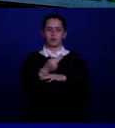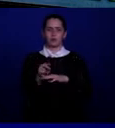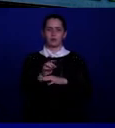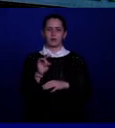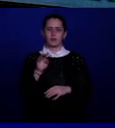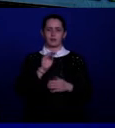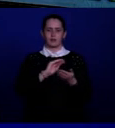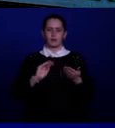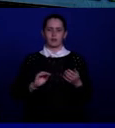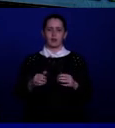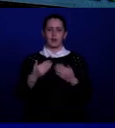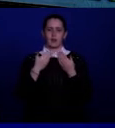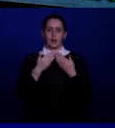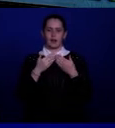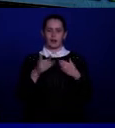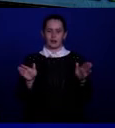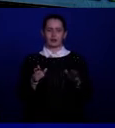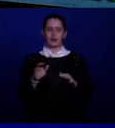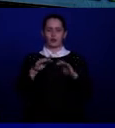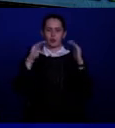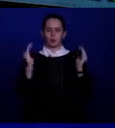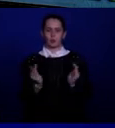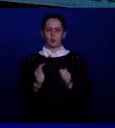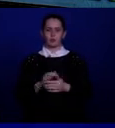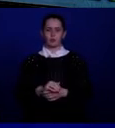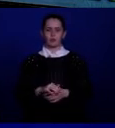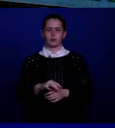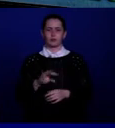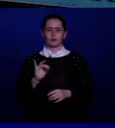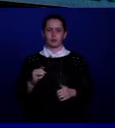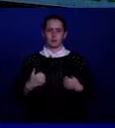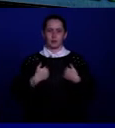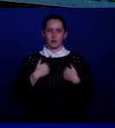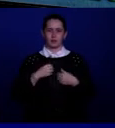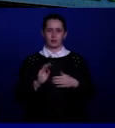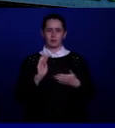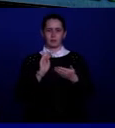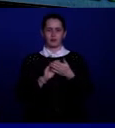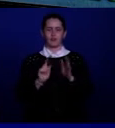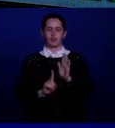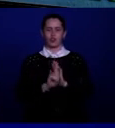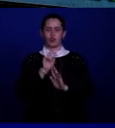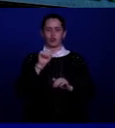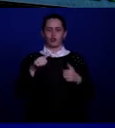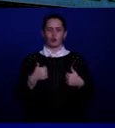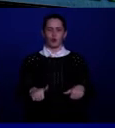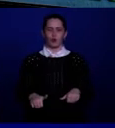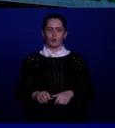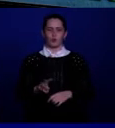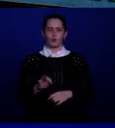текст, раскрывая скобки. И постараемся глаголы поставить в начальную форму.